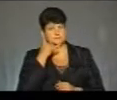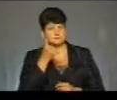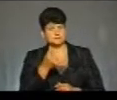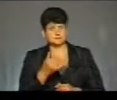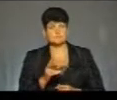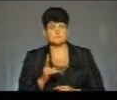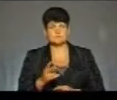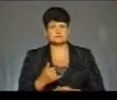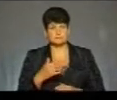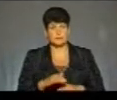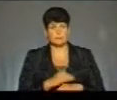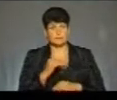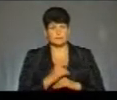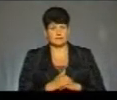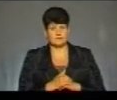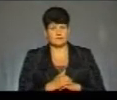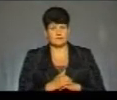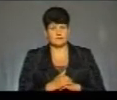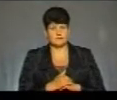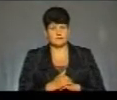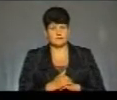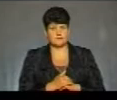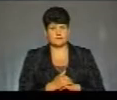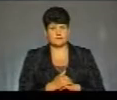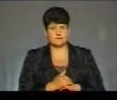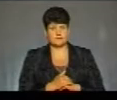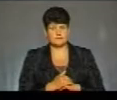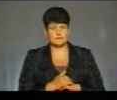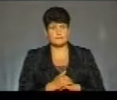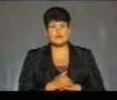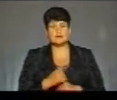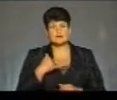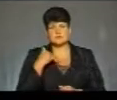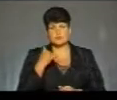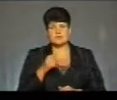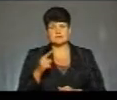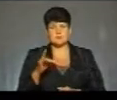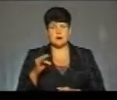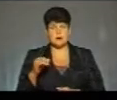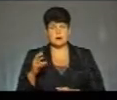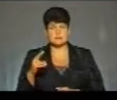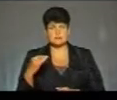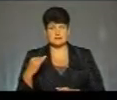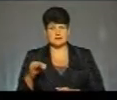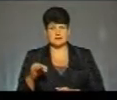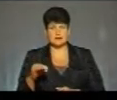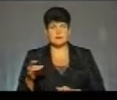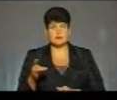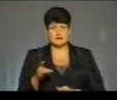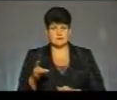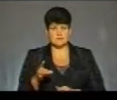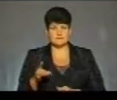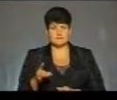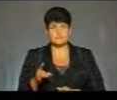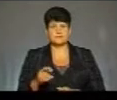телеглядач. Доброго вечора. Доброго вечора. Я до вас телефоную зі Збаразького району. Доброго вечора. Можете ставити запитання. Алло, чуєте мене? Телефоную